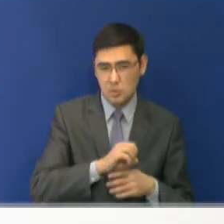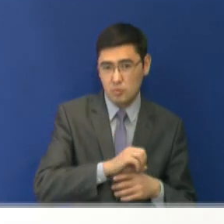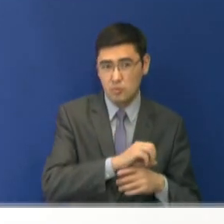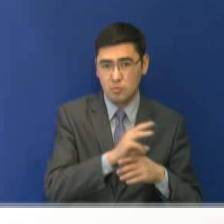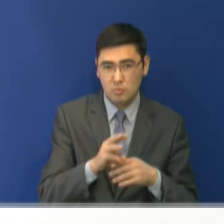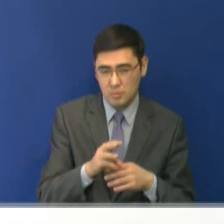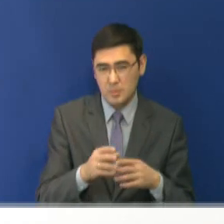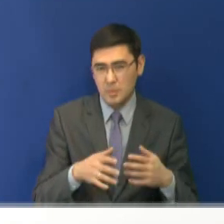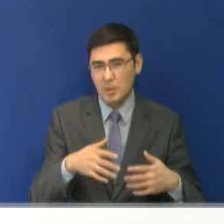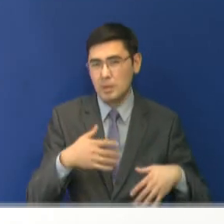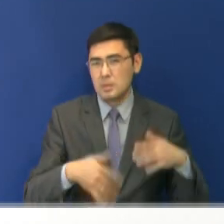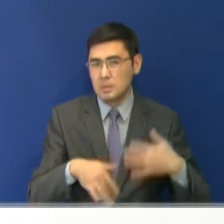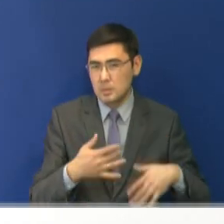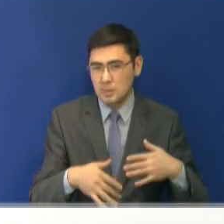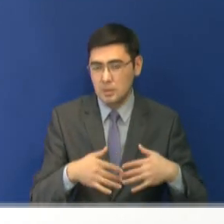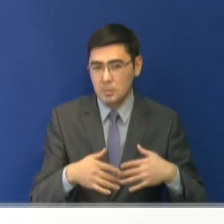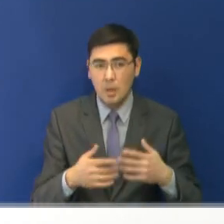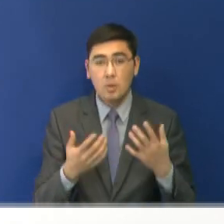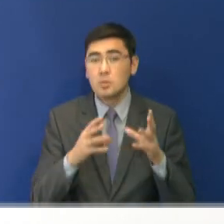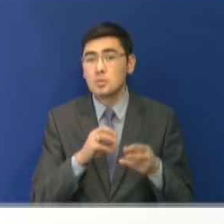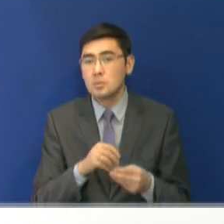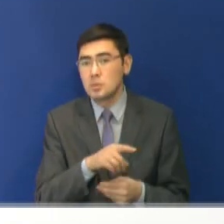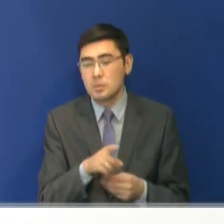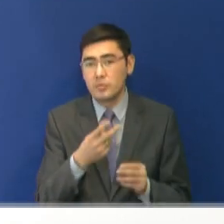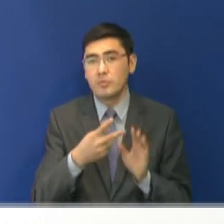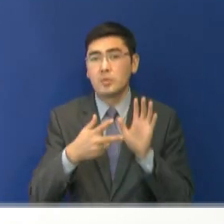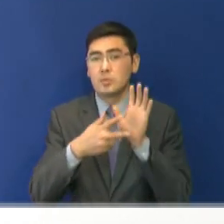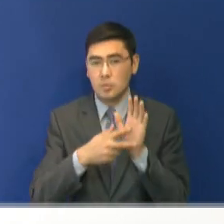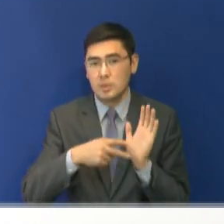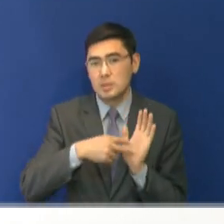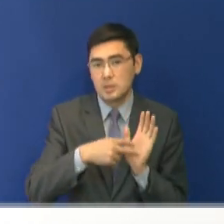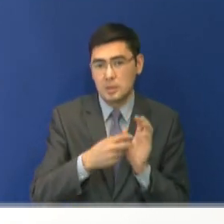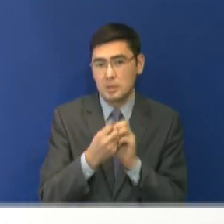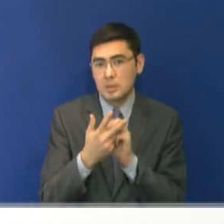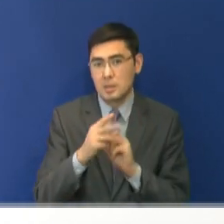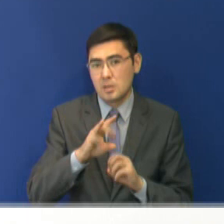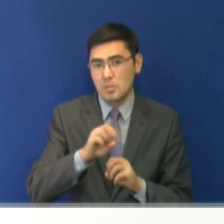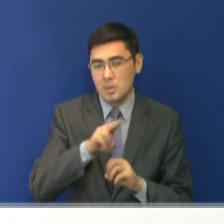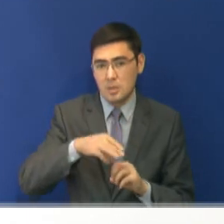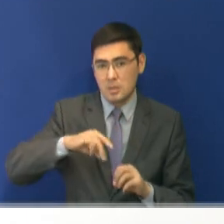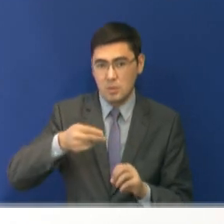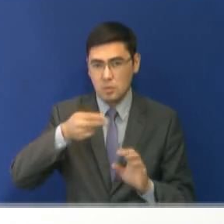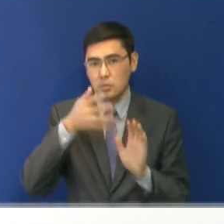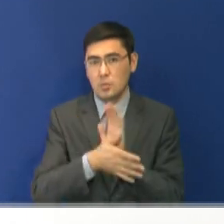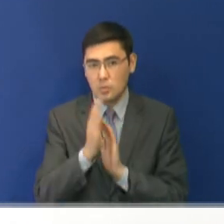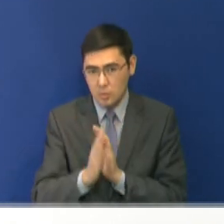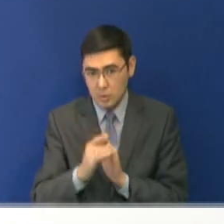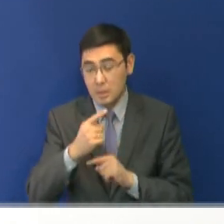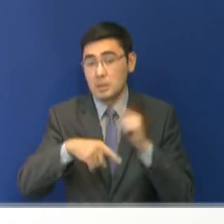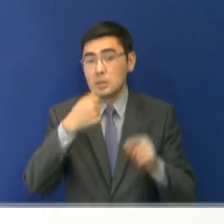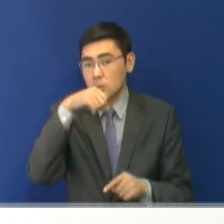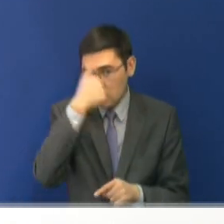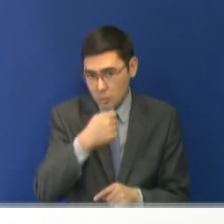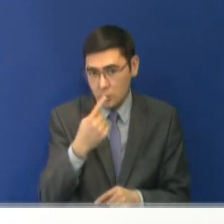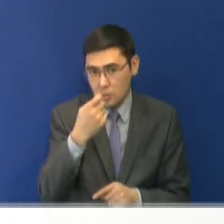водообеспеченности ниже среднеобластного показателя разрабатывается 28 проектов на сумму 13 миллиардов тенге. В следующем году планируется